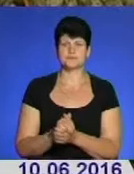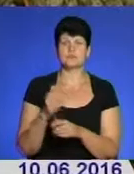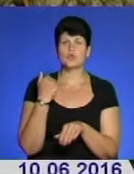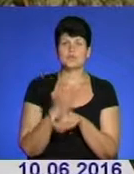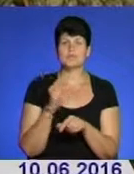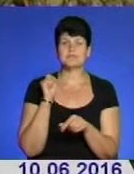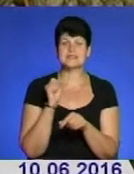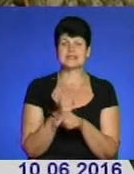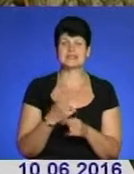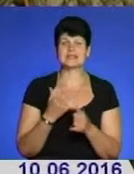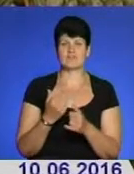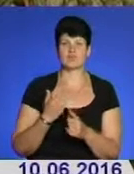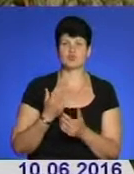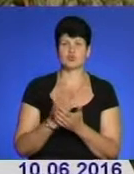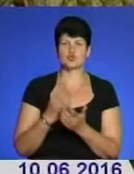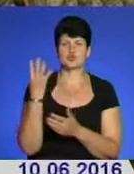І затримувати відповідно з